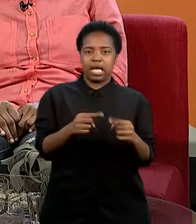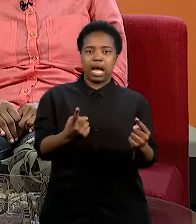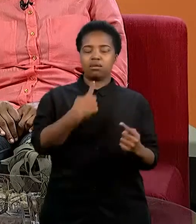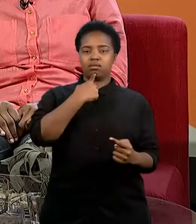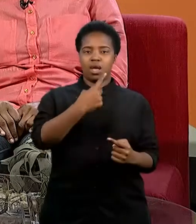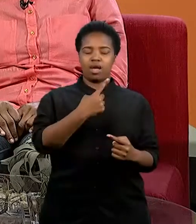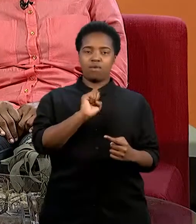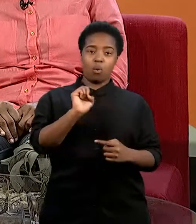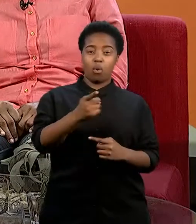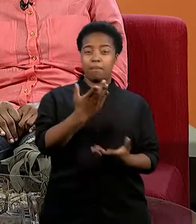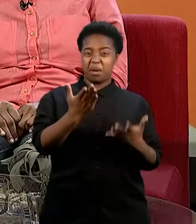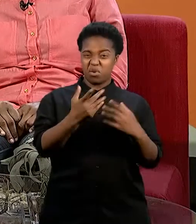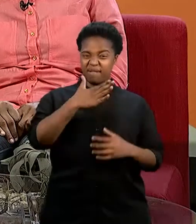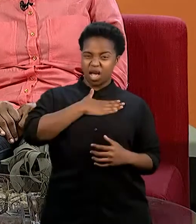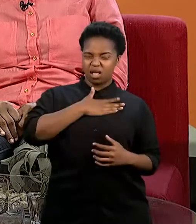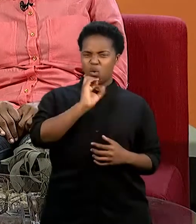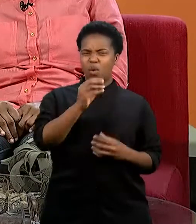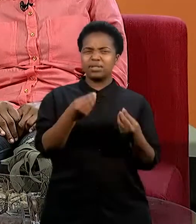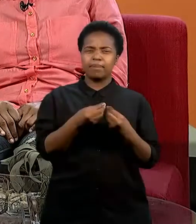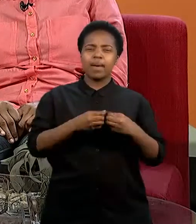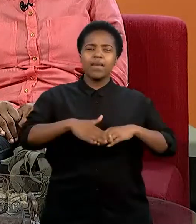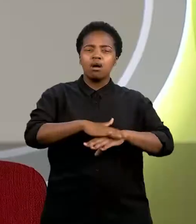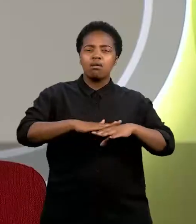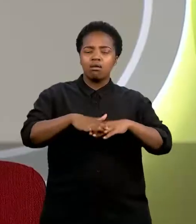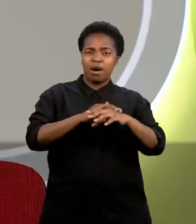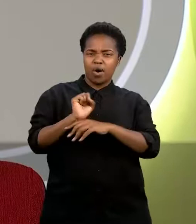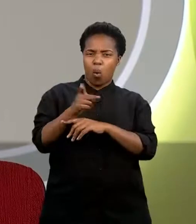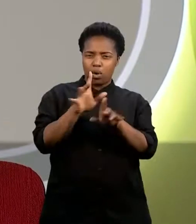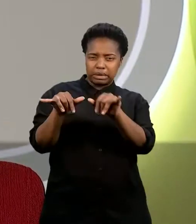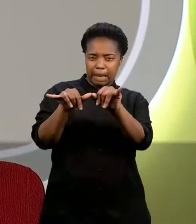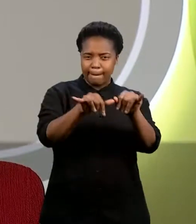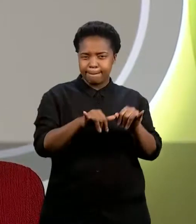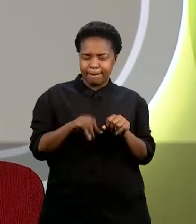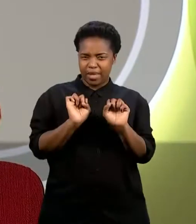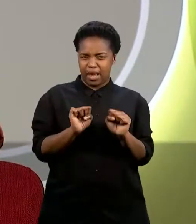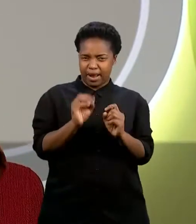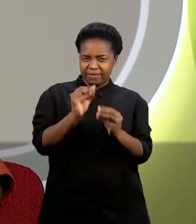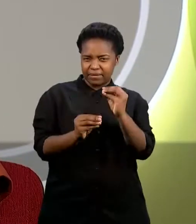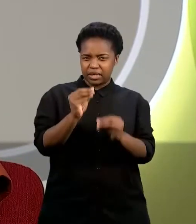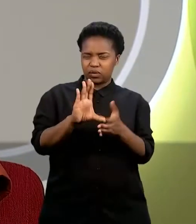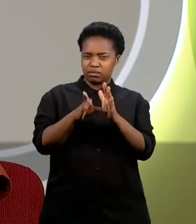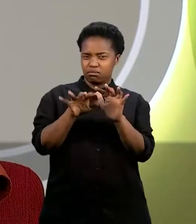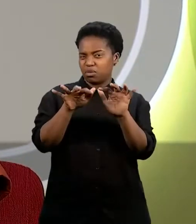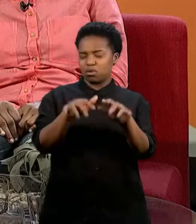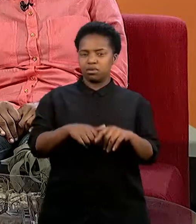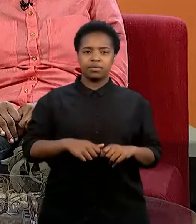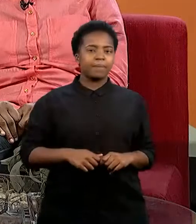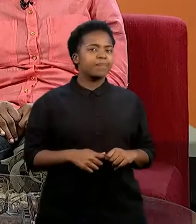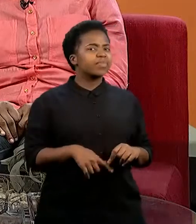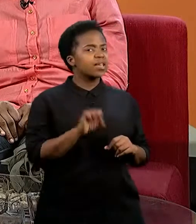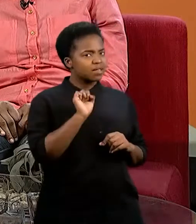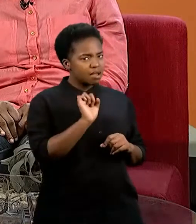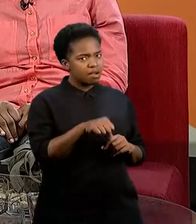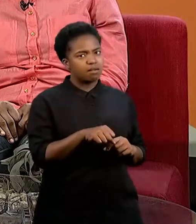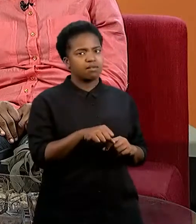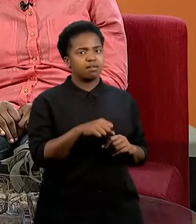accommodate. Do you feel wena hore ho na le ntho tse general tse lo reng tsona ba ka gona hore ba dietse for mang kapa mang? Yeah, I think